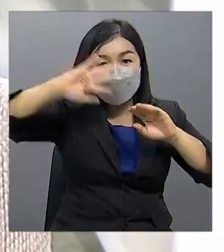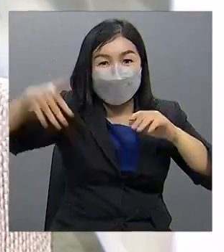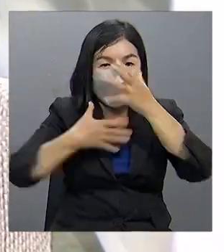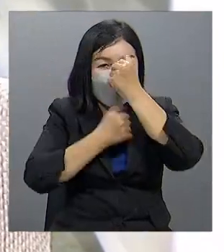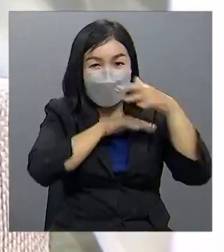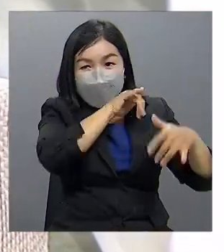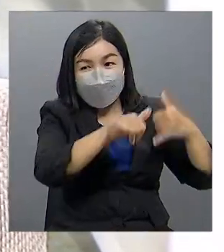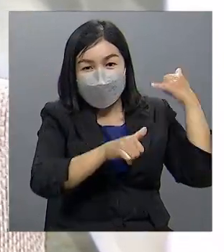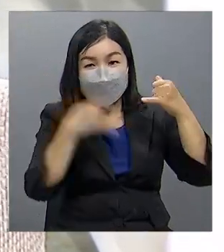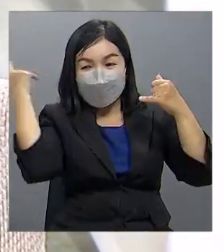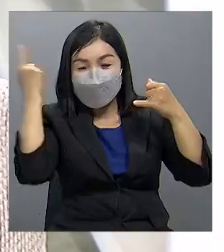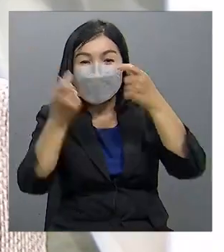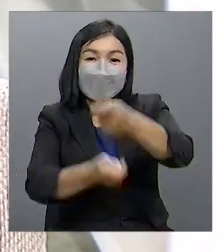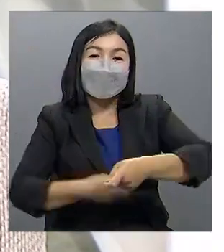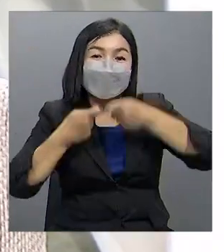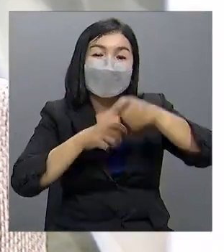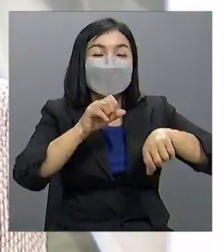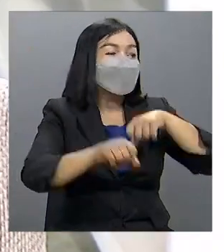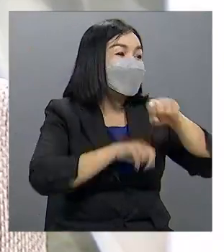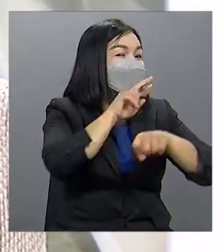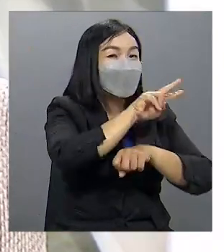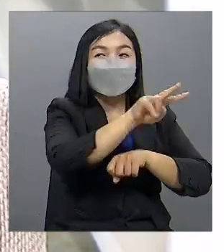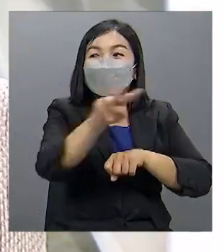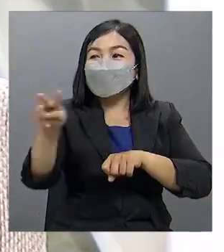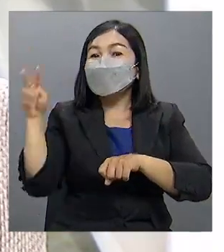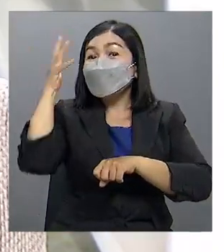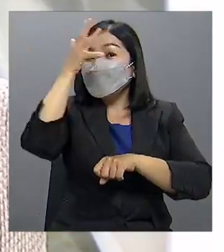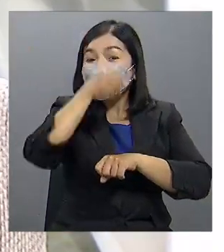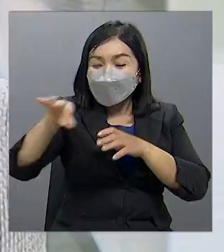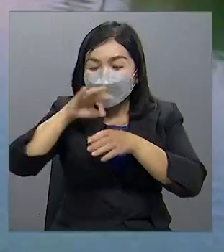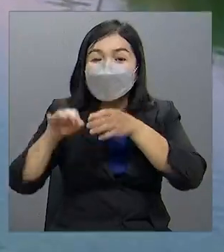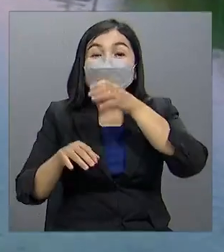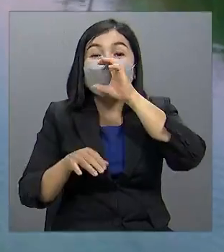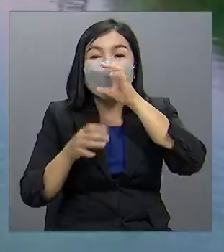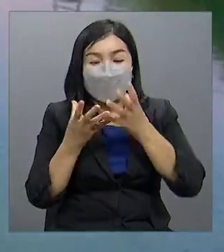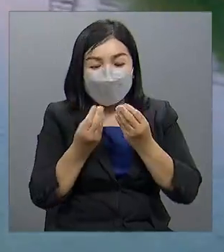คะปั่นจักรยานชมวิวบนพื้นที่ครบวงจรกว่า80ไร่ค่ะ